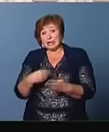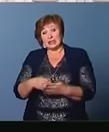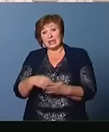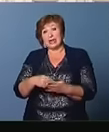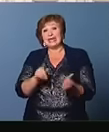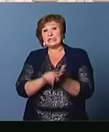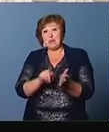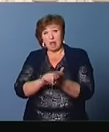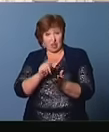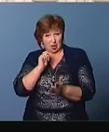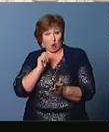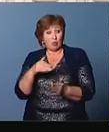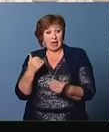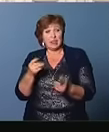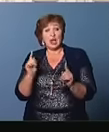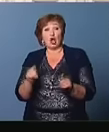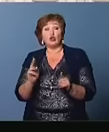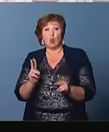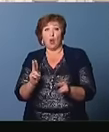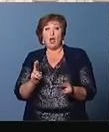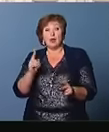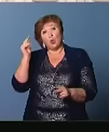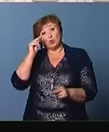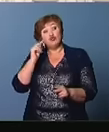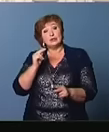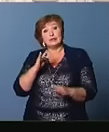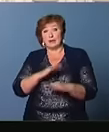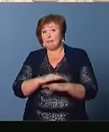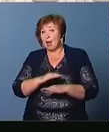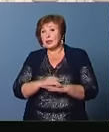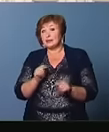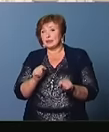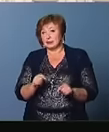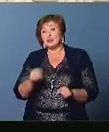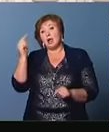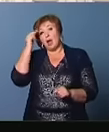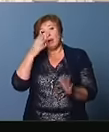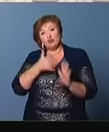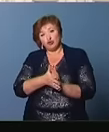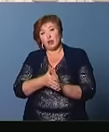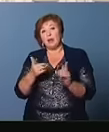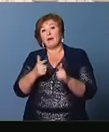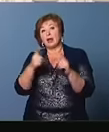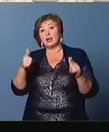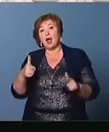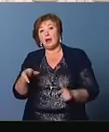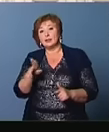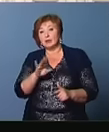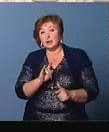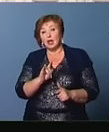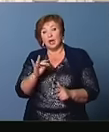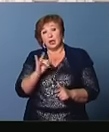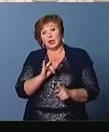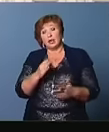отличники, которые остаются учиться в нашей республике, тоже получают гранты от главы